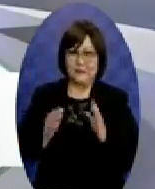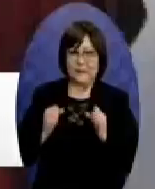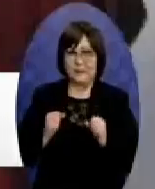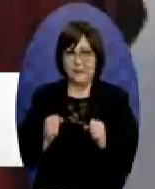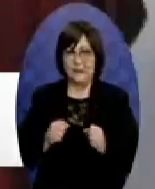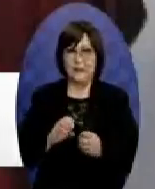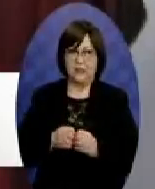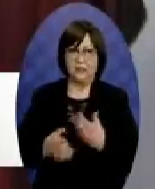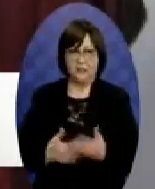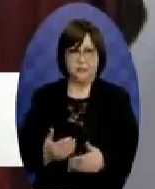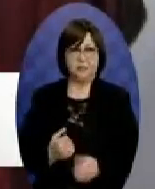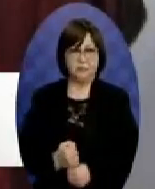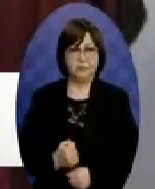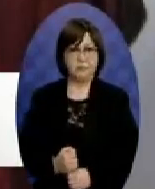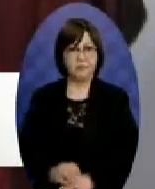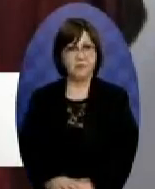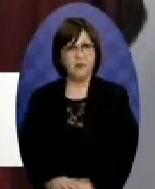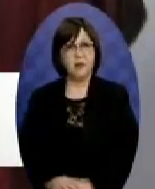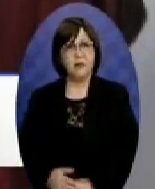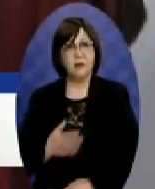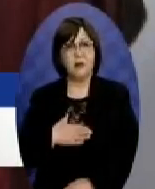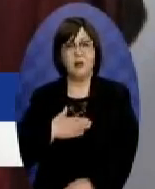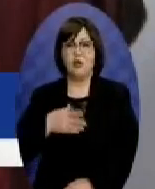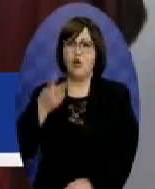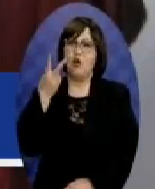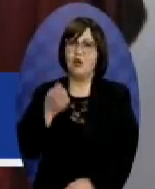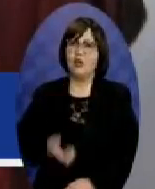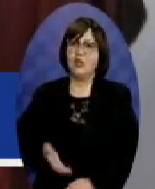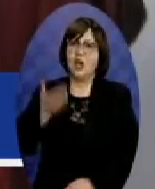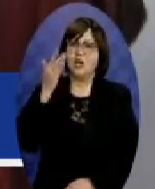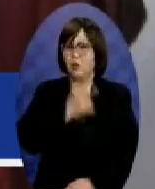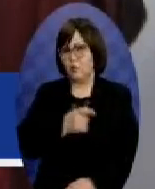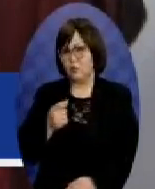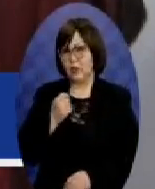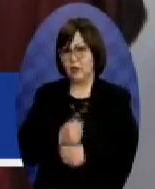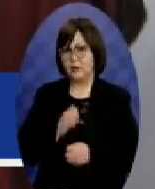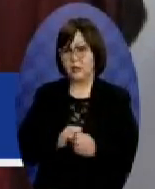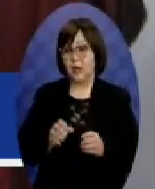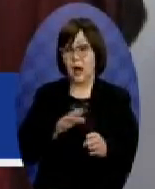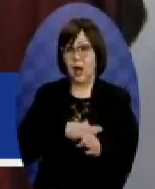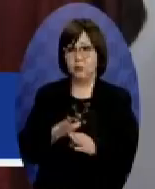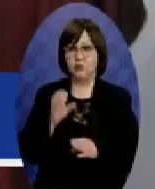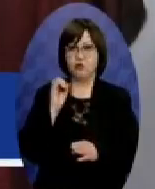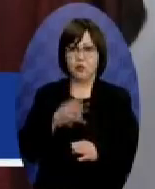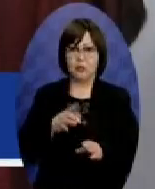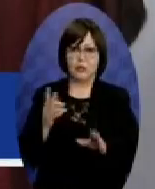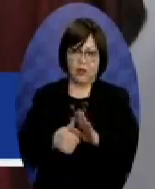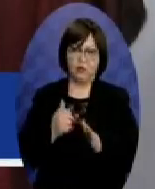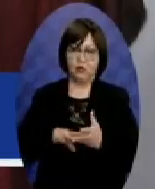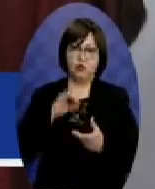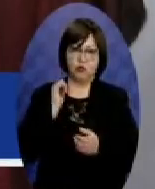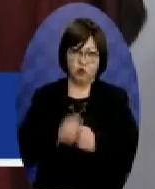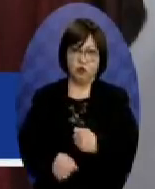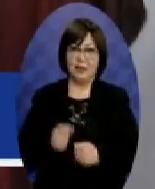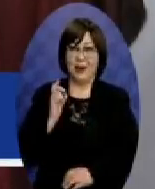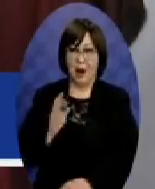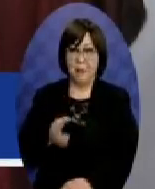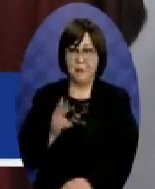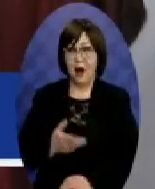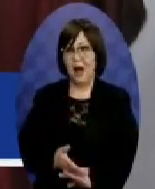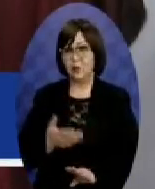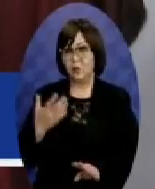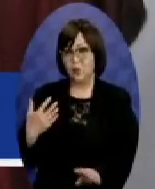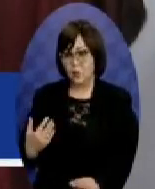үзүүлээ. Манайх чинь бас нэг 20-д хүн ажилладаг албан ёсоор татвараа төлдөг компани байгаа. За тэгээд түрүүн хэлсэн одоо энэ